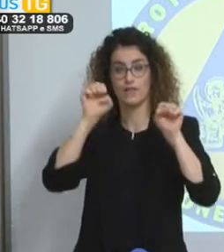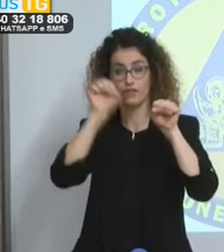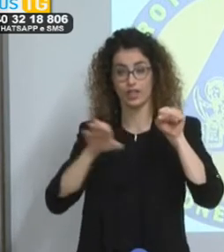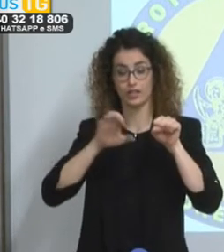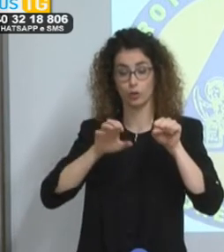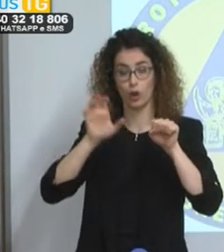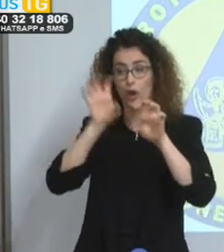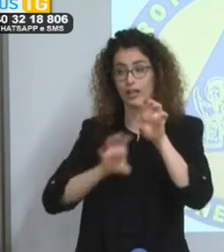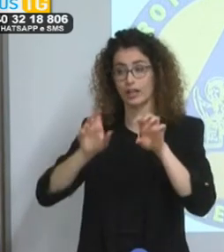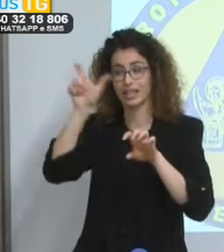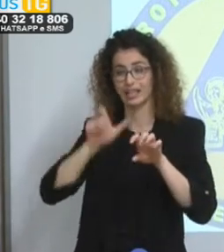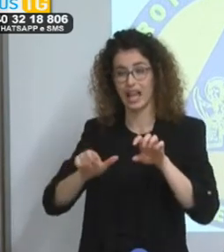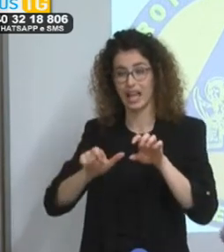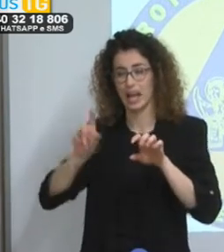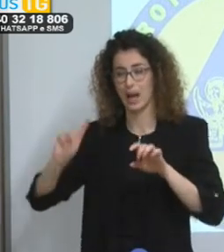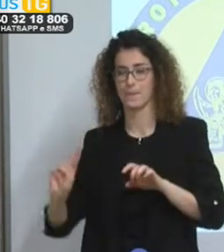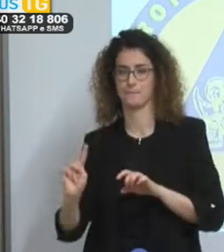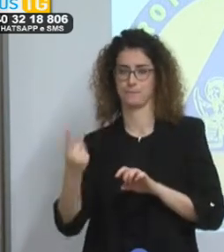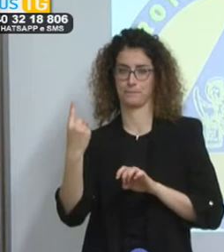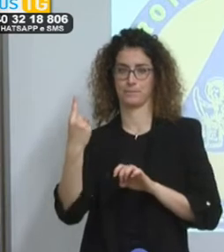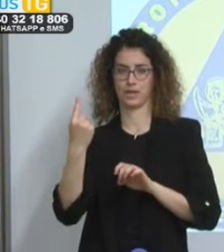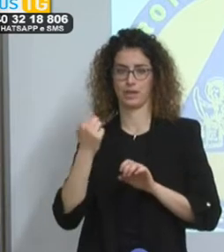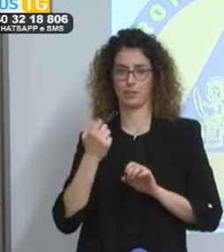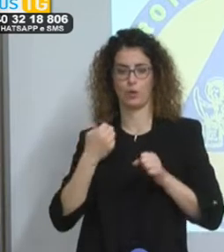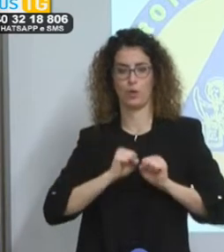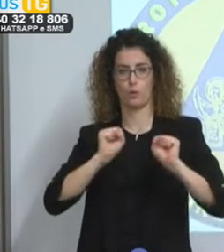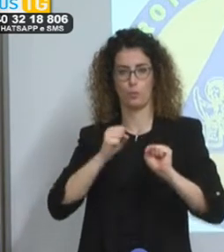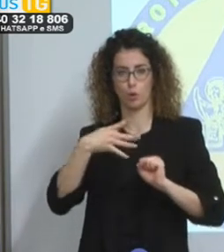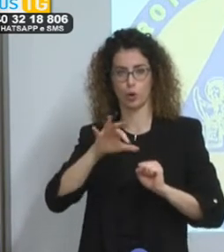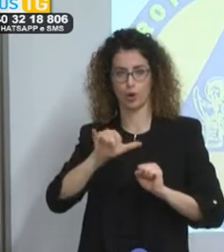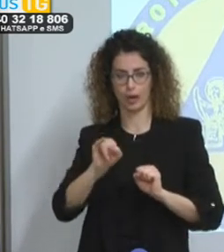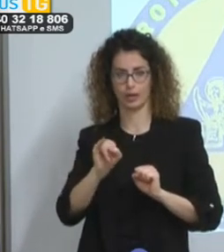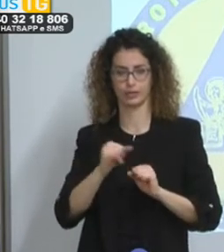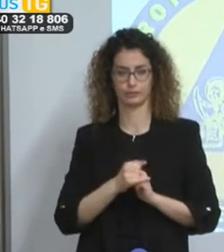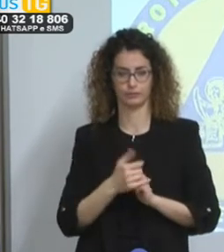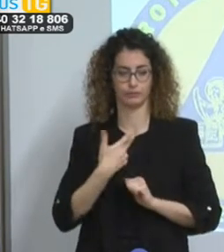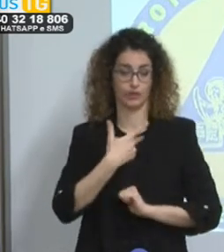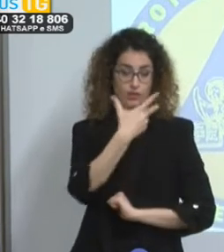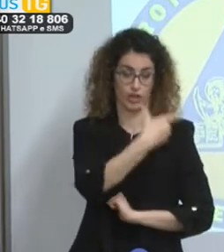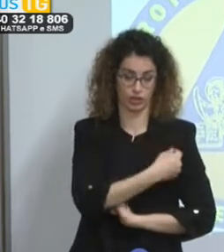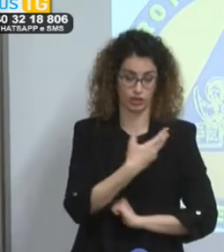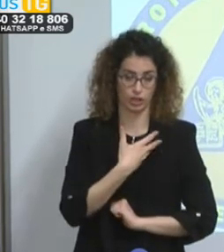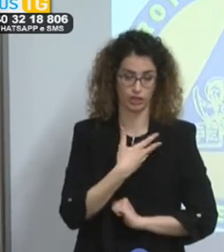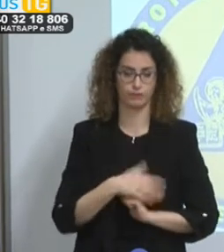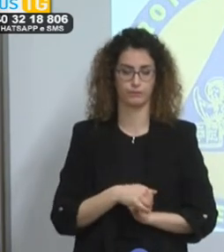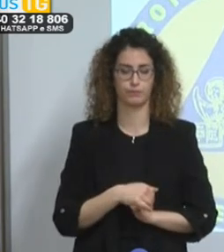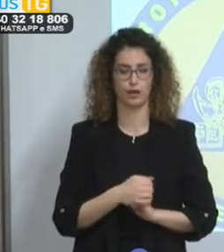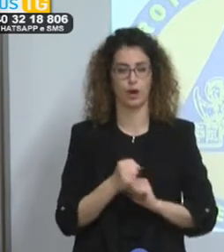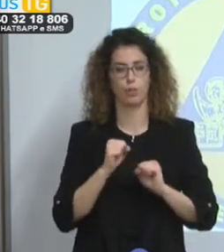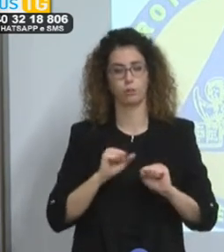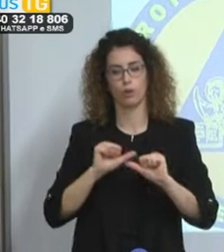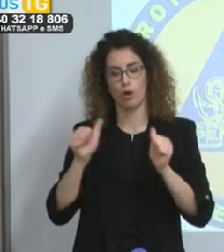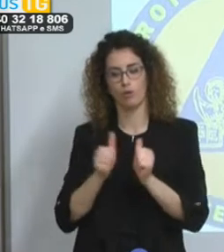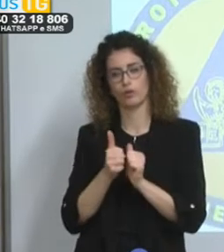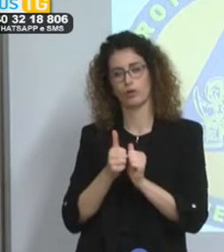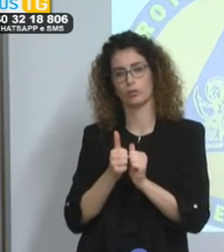in Italia, ma il secondo ne ha un quarto rispetto a noi. Abbiamo i vaccini, cioè non è che si può continuare con la formula